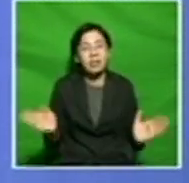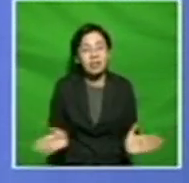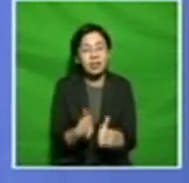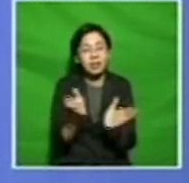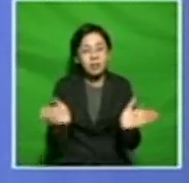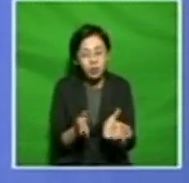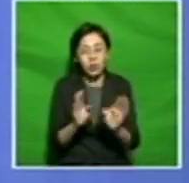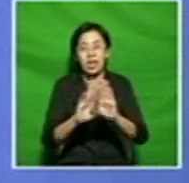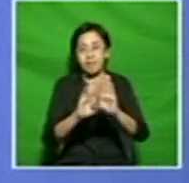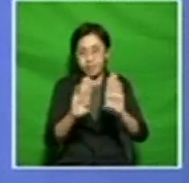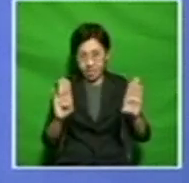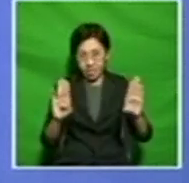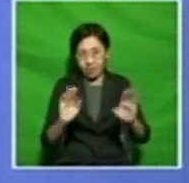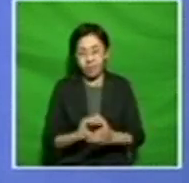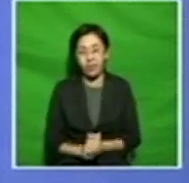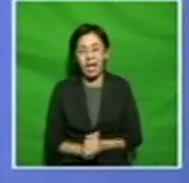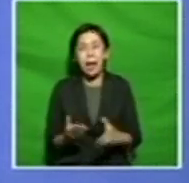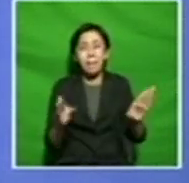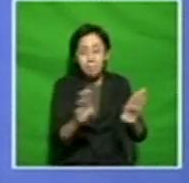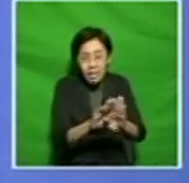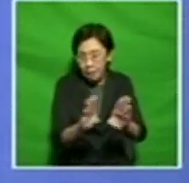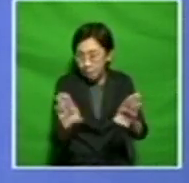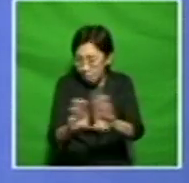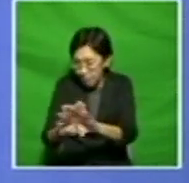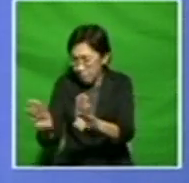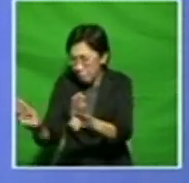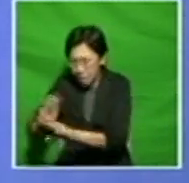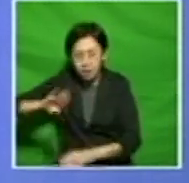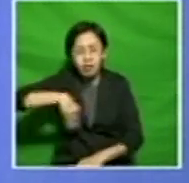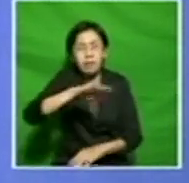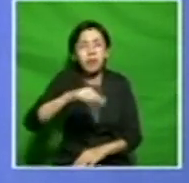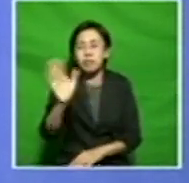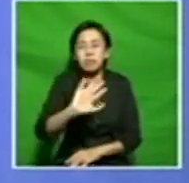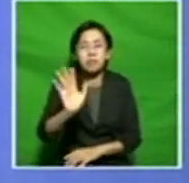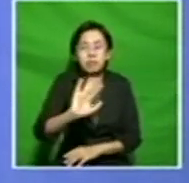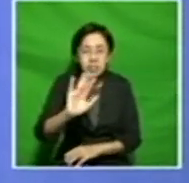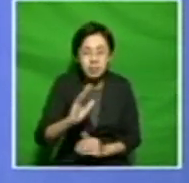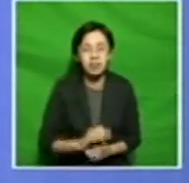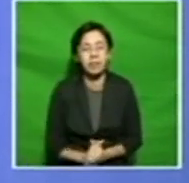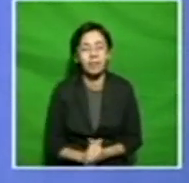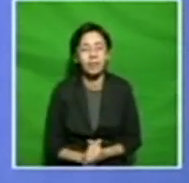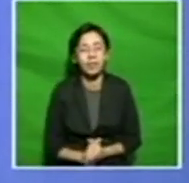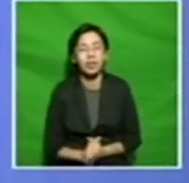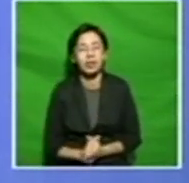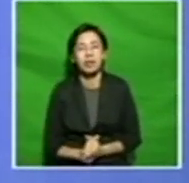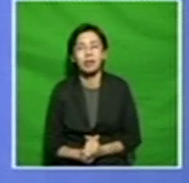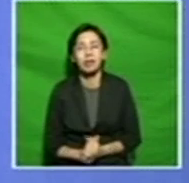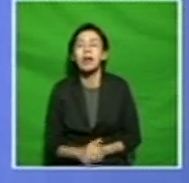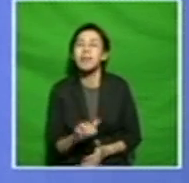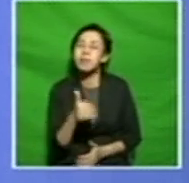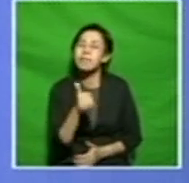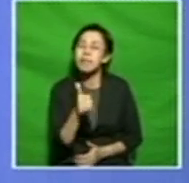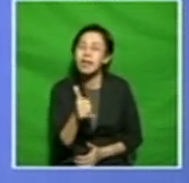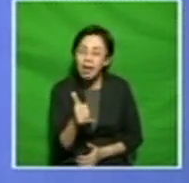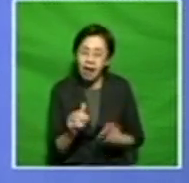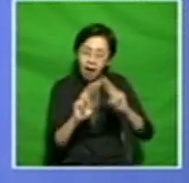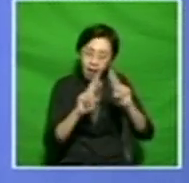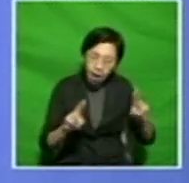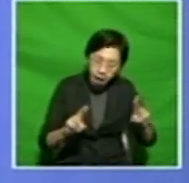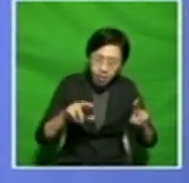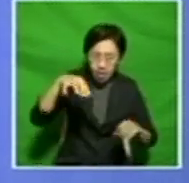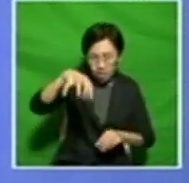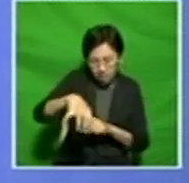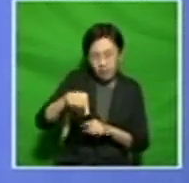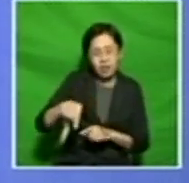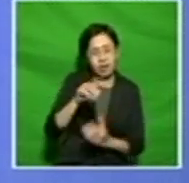นให้เปิดคือไม่ใช่ปิดไปซะหมดนะมีสถานที่หรือกิจการบางแห่งรัฐมีน